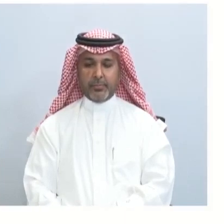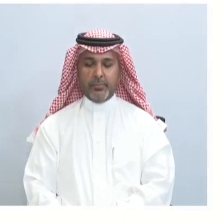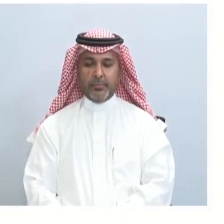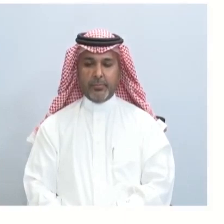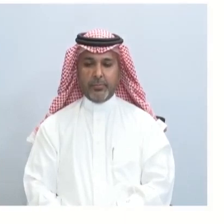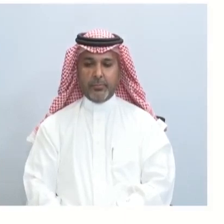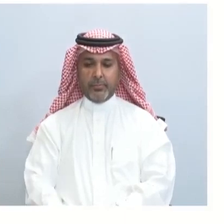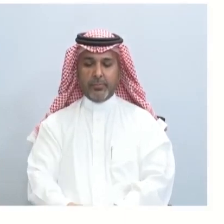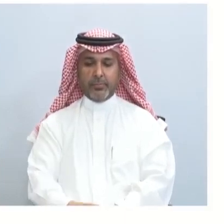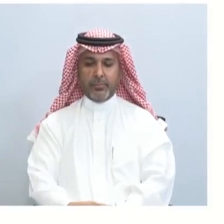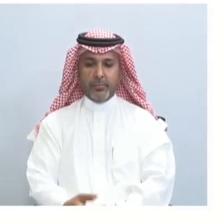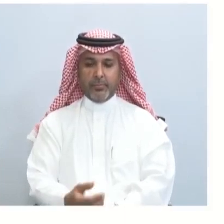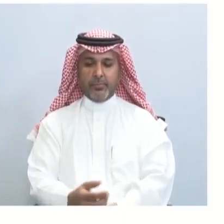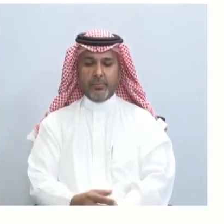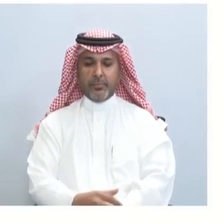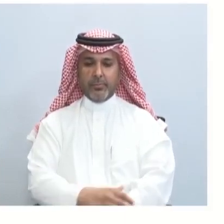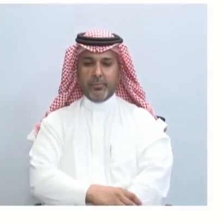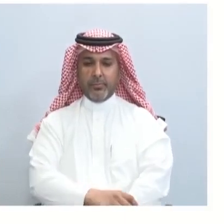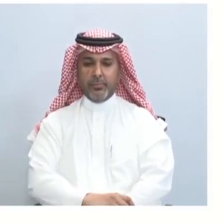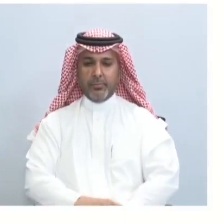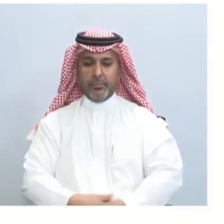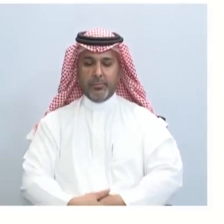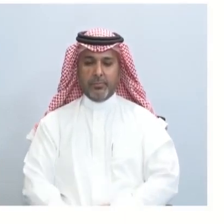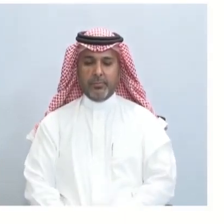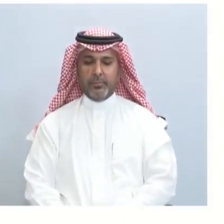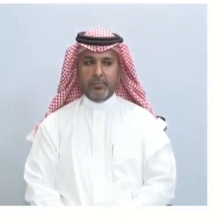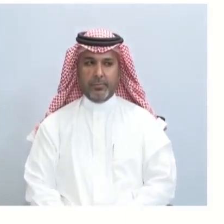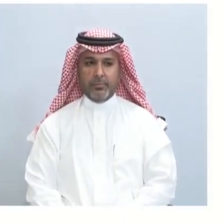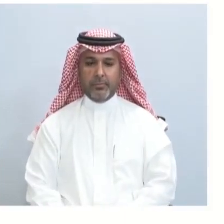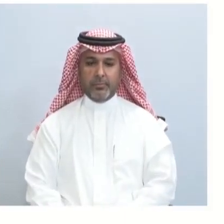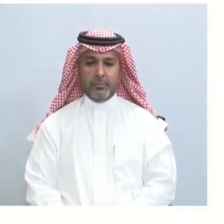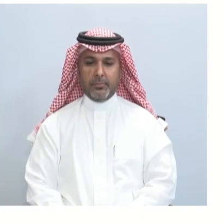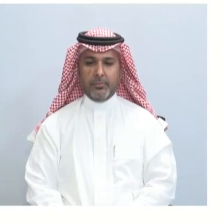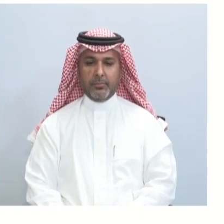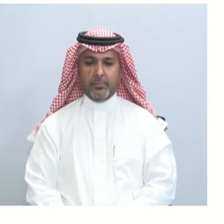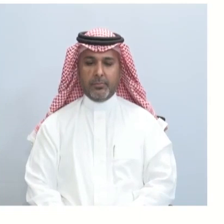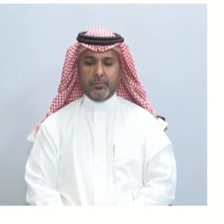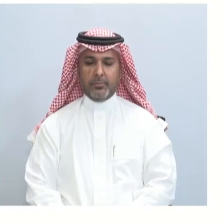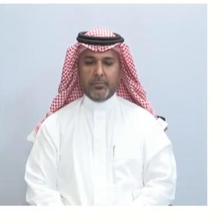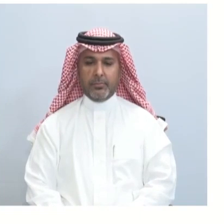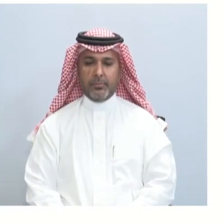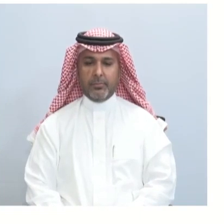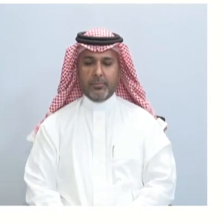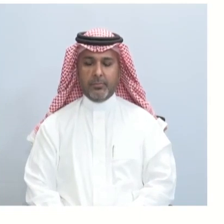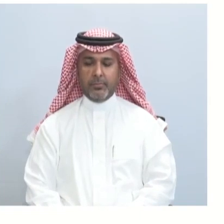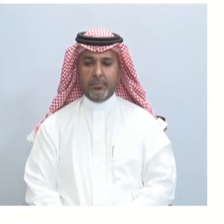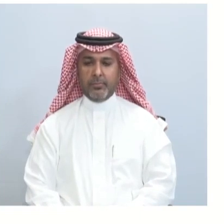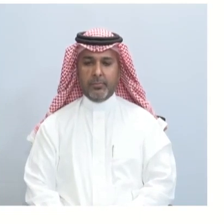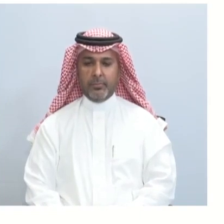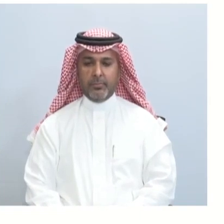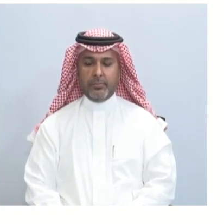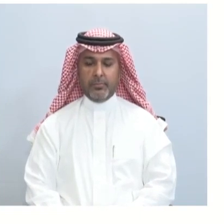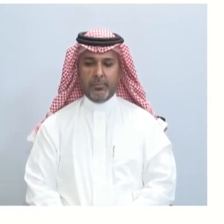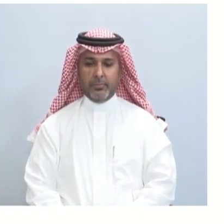لدينا تاكد السؤال يقول احسب مساحه كل من الاشكال الاتيه وقرب الناتج لاقرب عشر اذا لزم